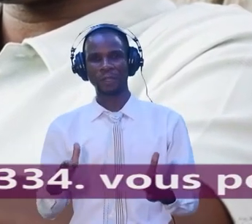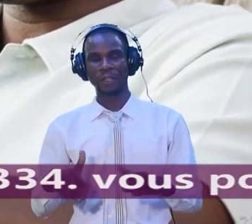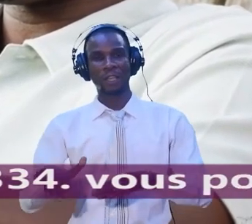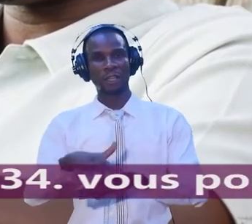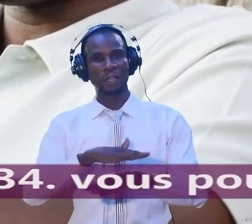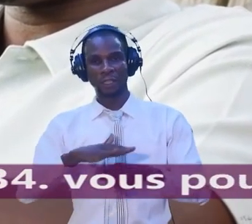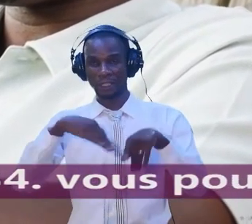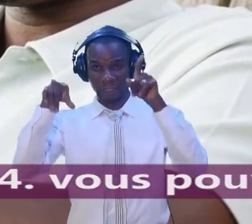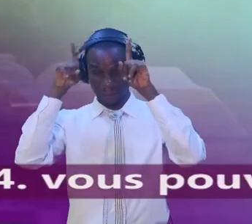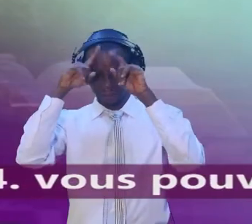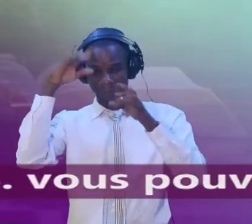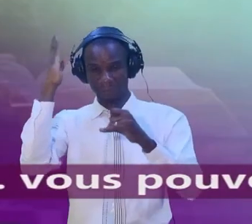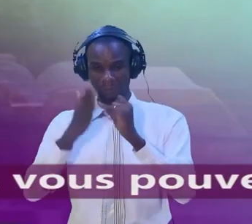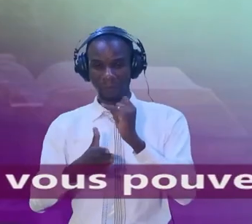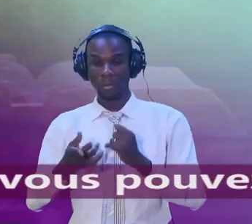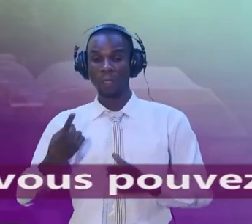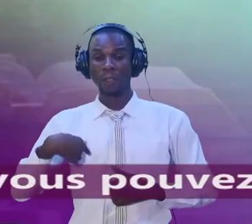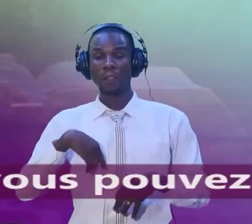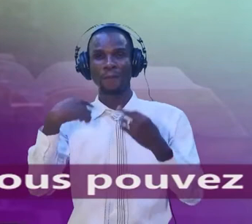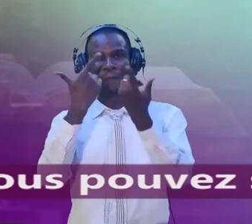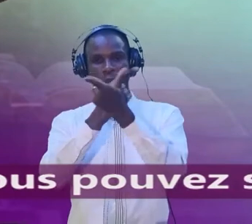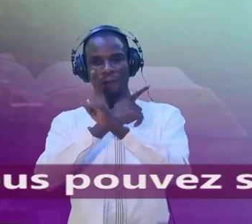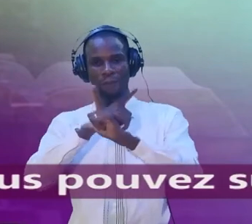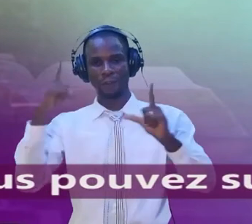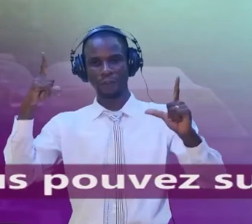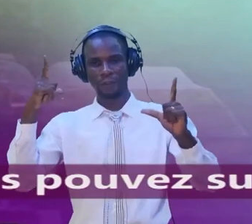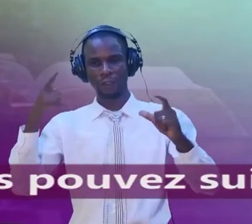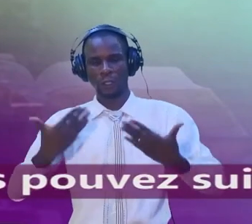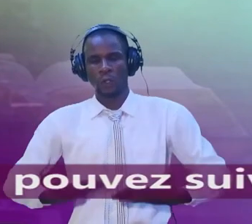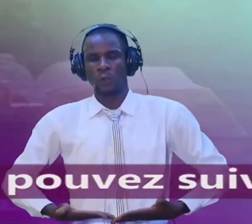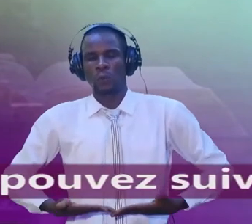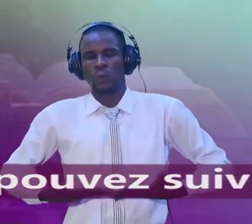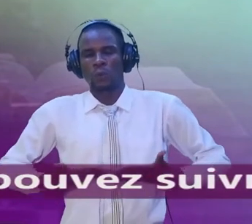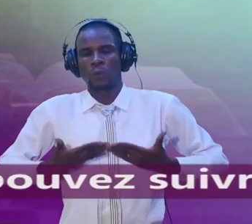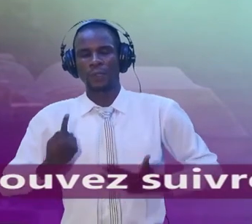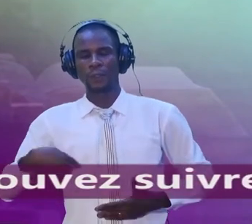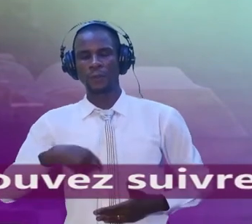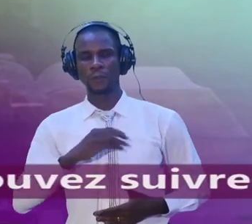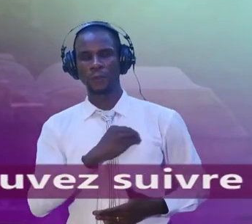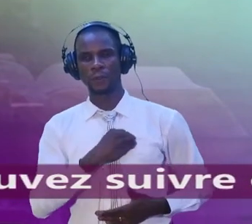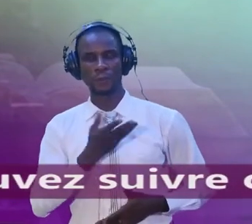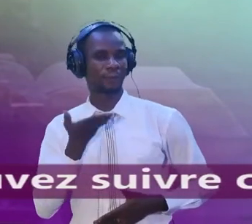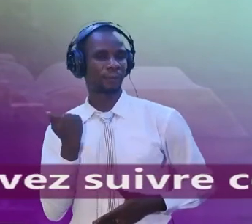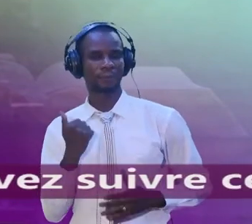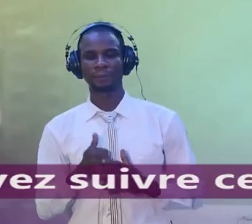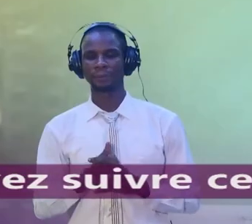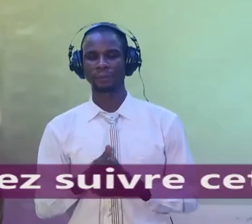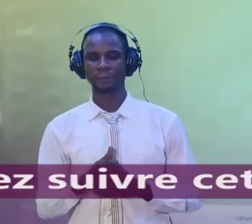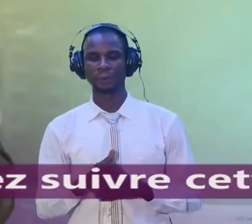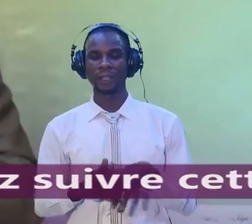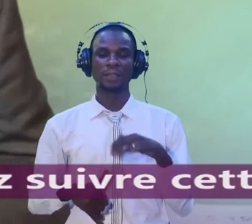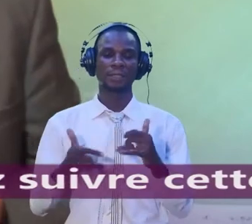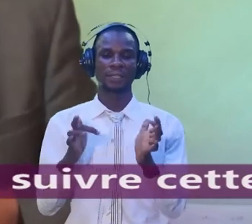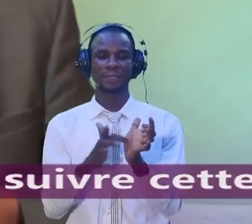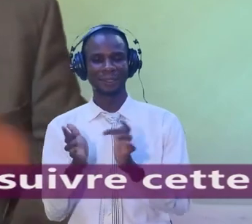sisi ni washindi, na zaidi ya kushinda, tunamshinda adui. Tunakombolewa, tuko huru, mizigo yetu yote